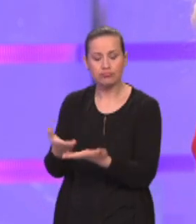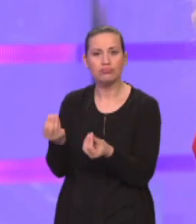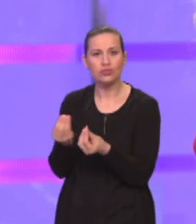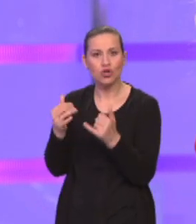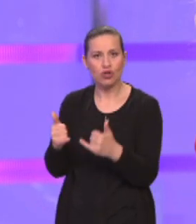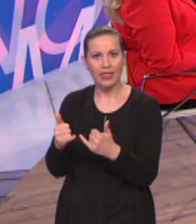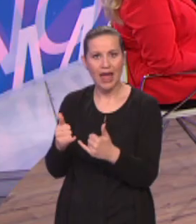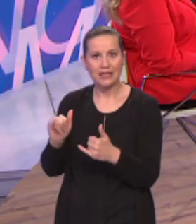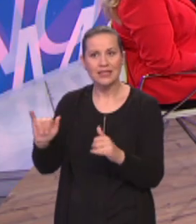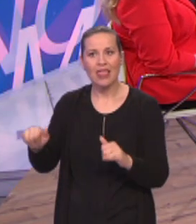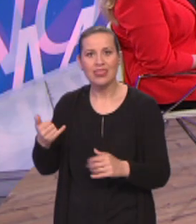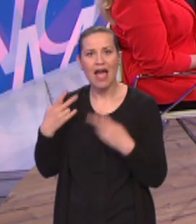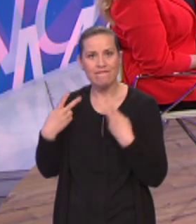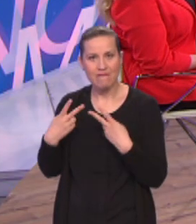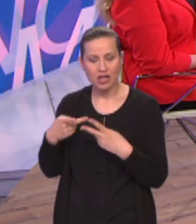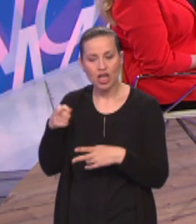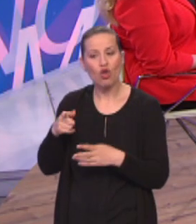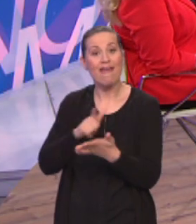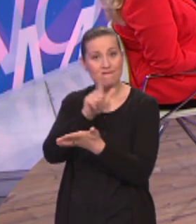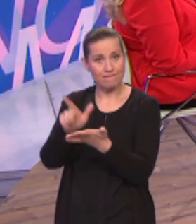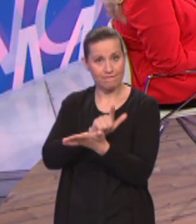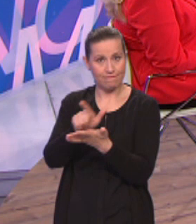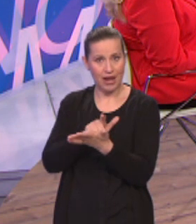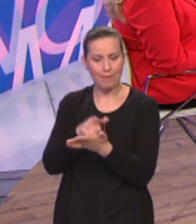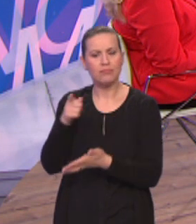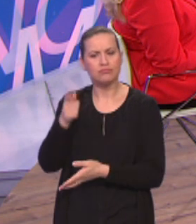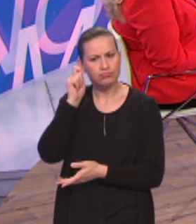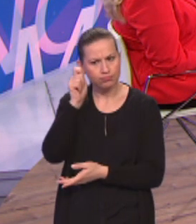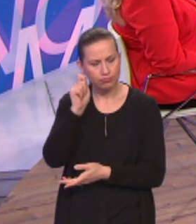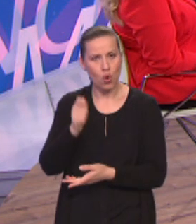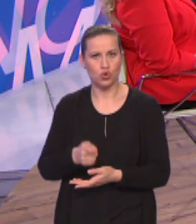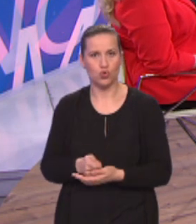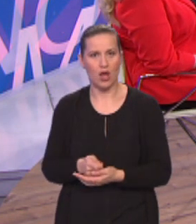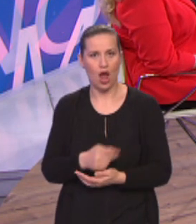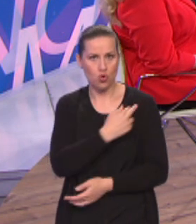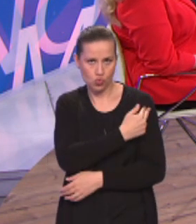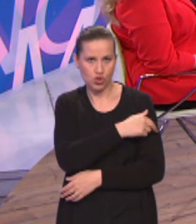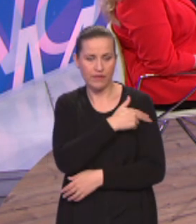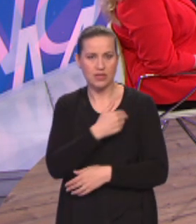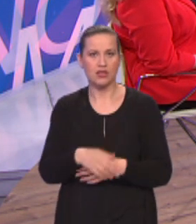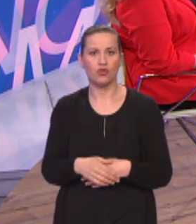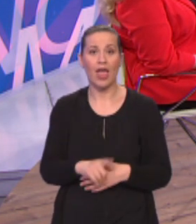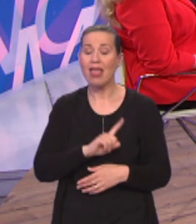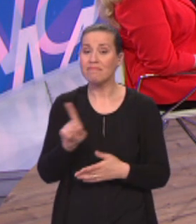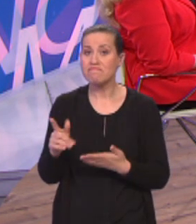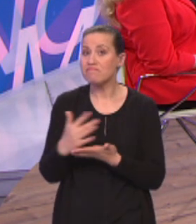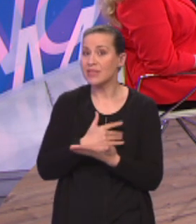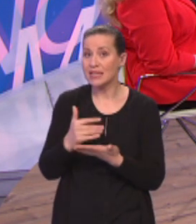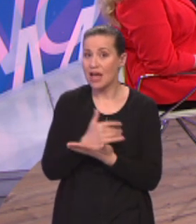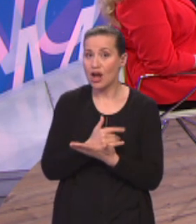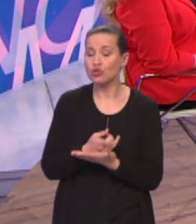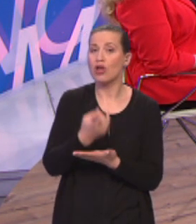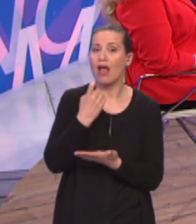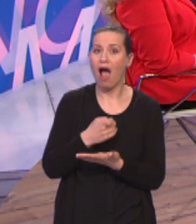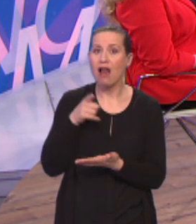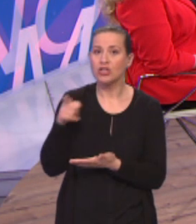definitivno svima nama najvrijednije, a to je naše vrijeme, iznimno cijenjeni. Dakle, vi ne zarađujete, ali